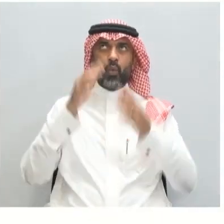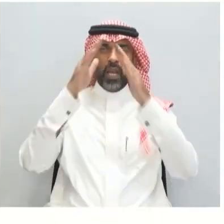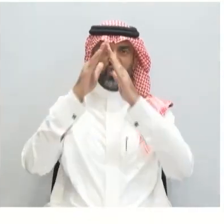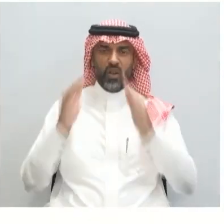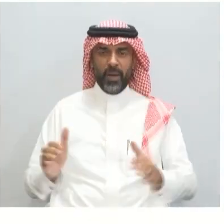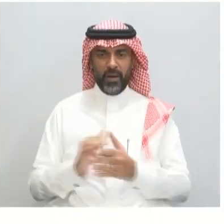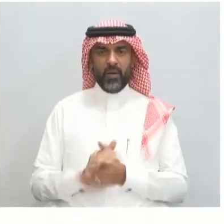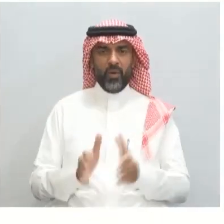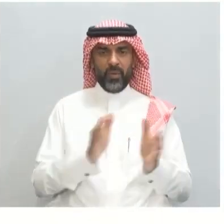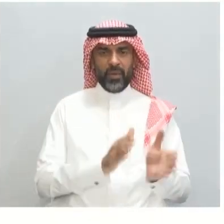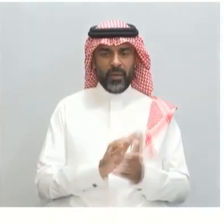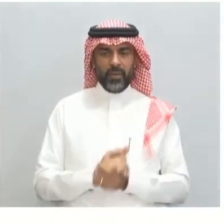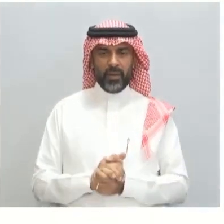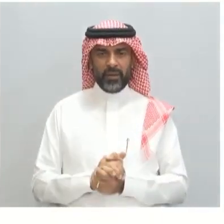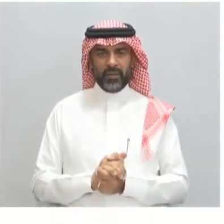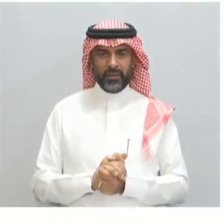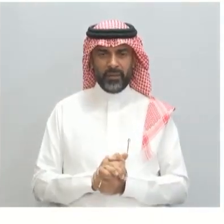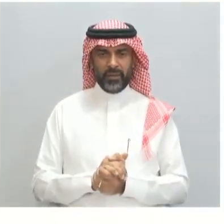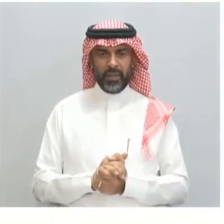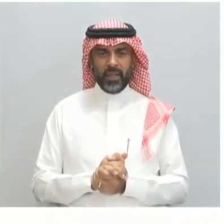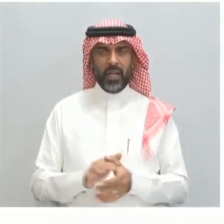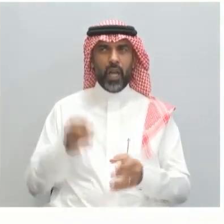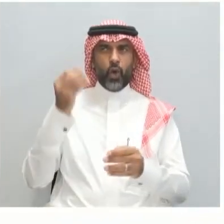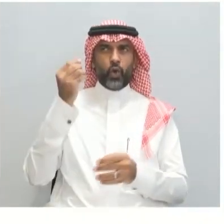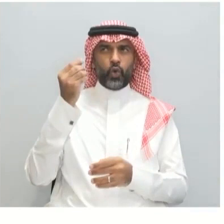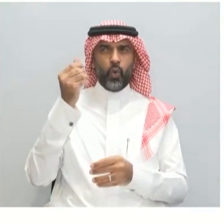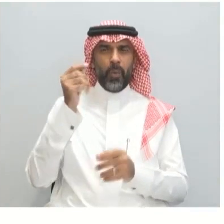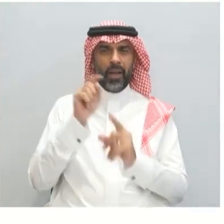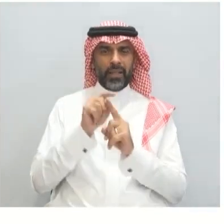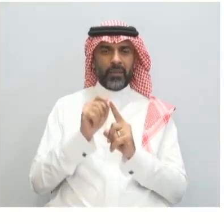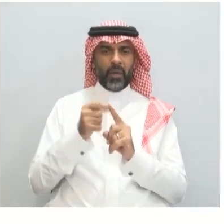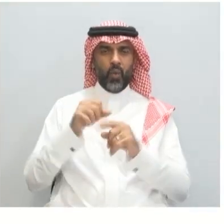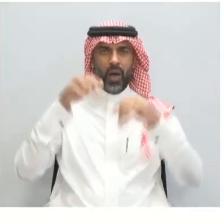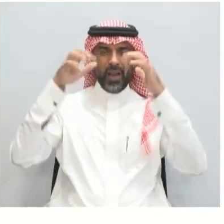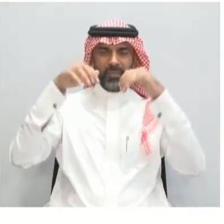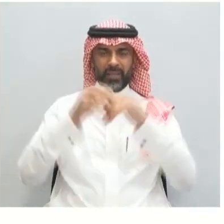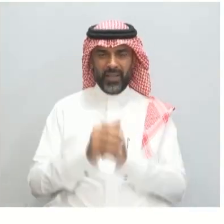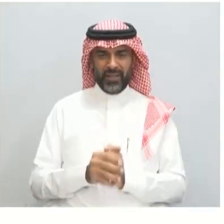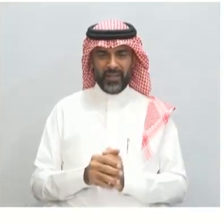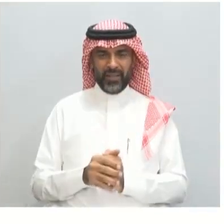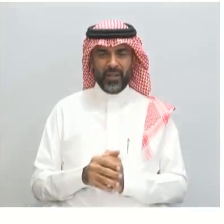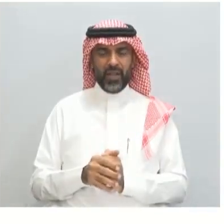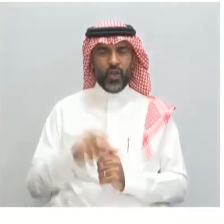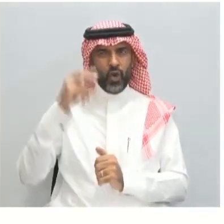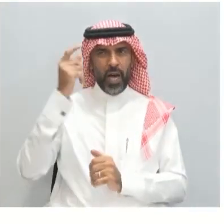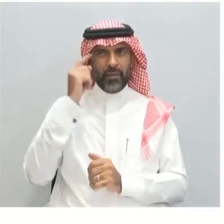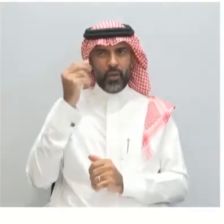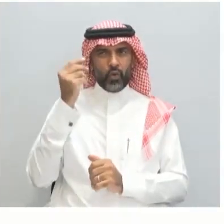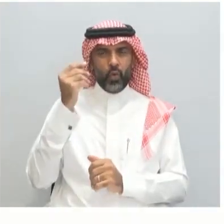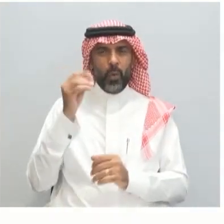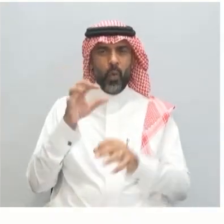الجبل ومن ثم انتقلت انا وانتم الى الرطوبه النسبيه حيث تعرفنا على الرطوبه والتكثف وعلاقه